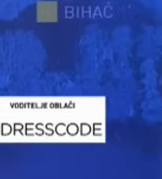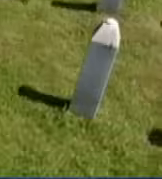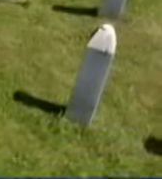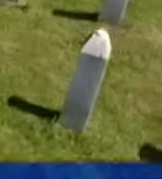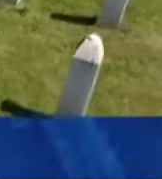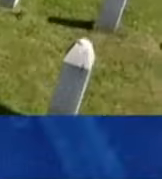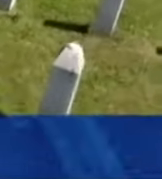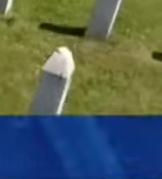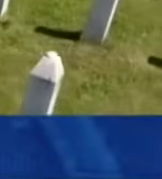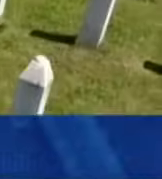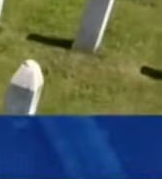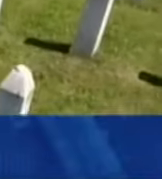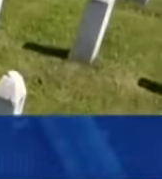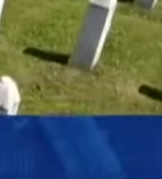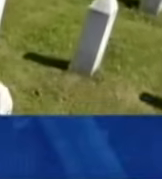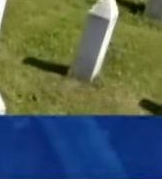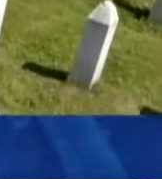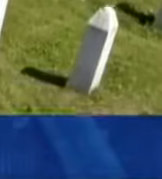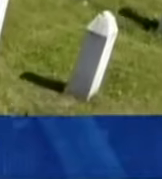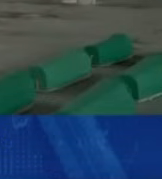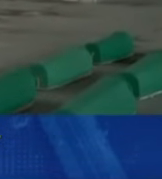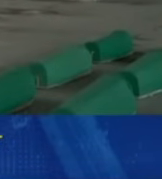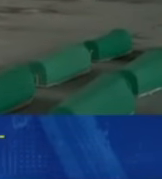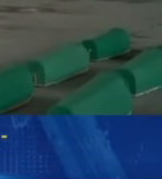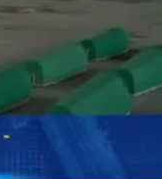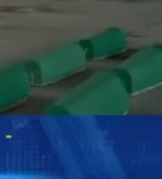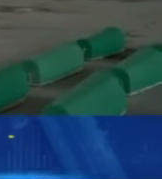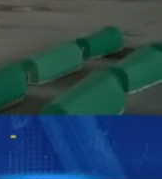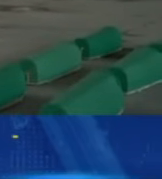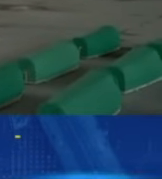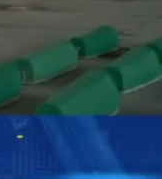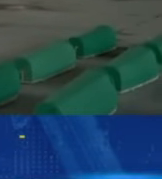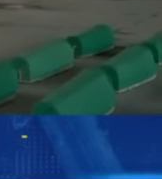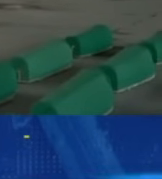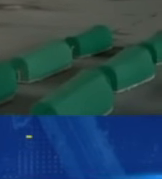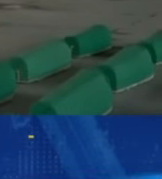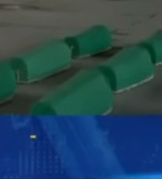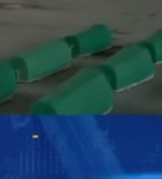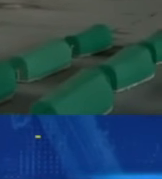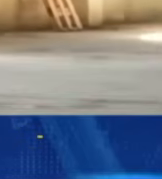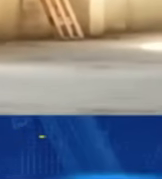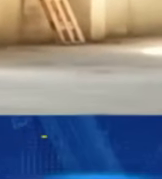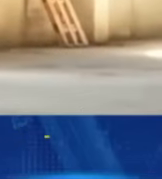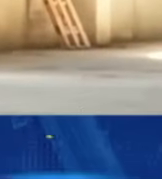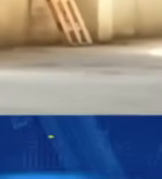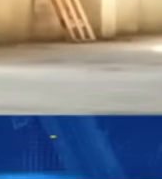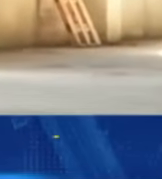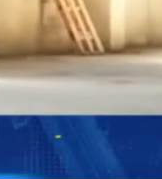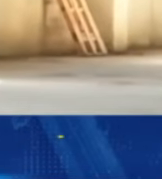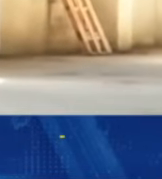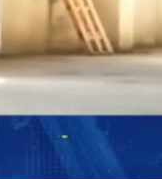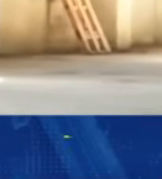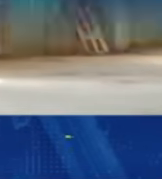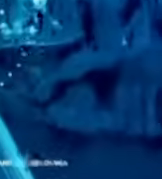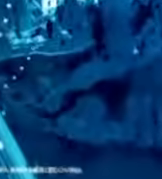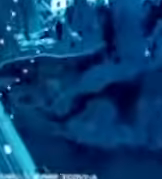izdvajamo od sadržaja današnje emisije. Sjećanje na genocid u Srebrenici trebaju čuvati mladi i važno je spriječiti zaborav, poručeno sa konferencije u